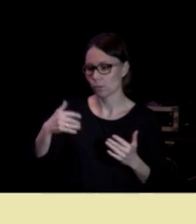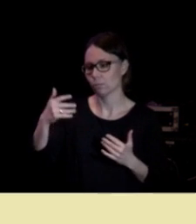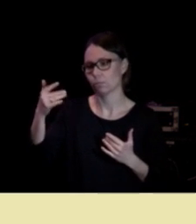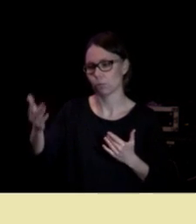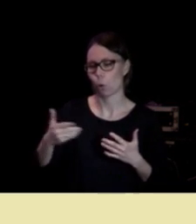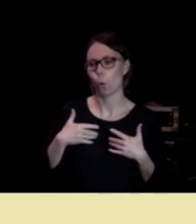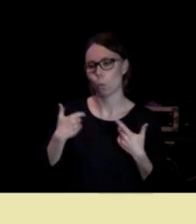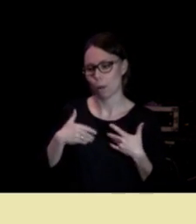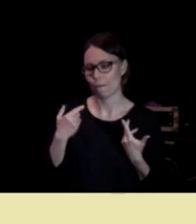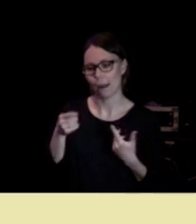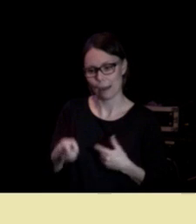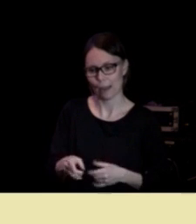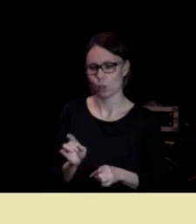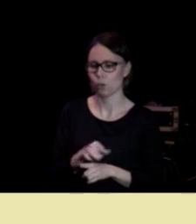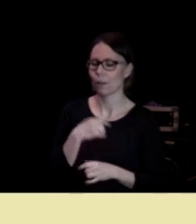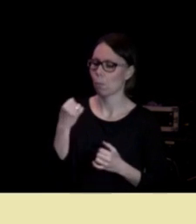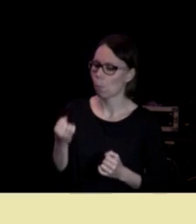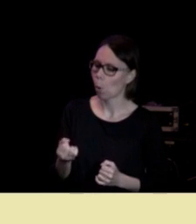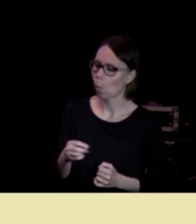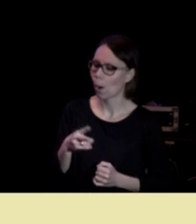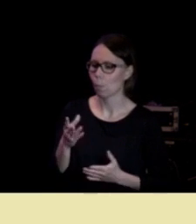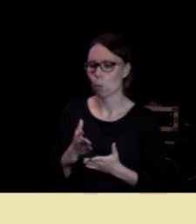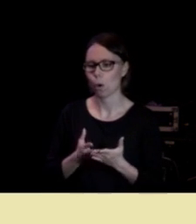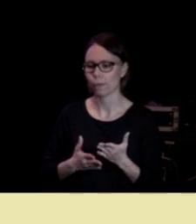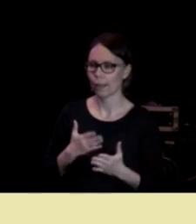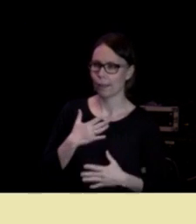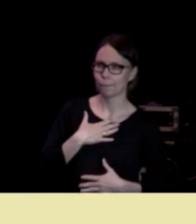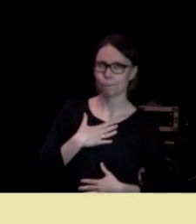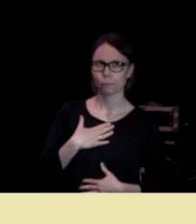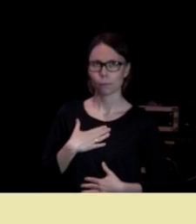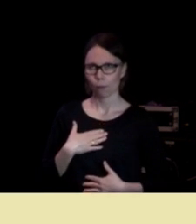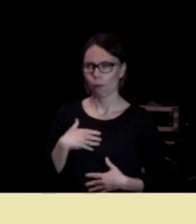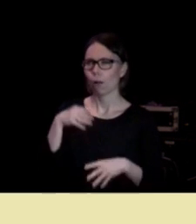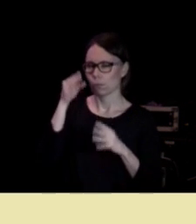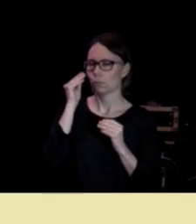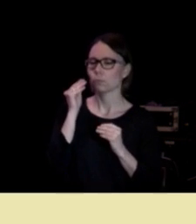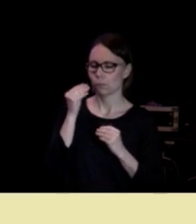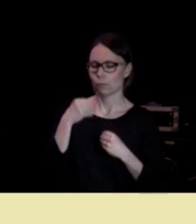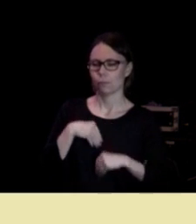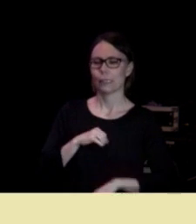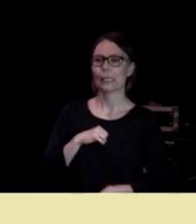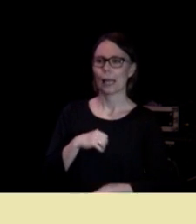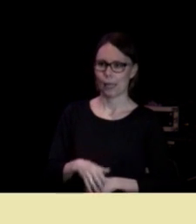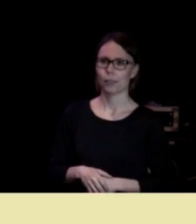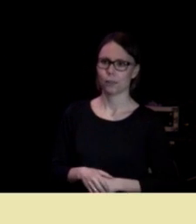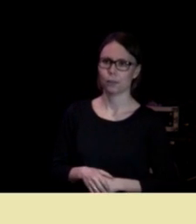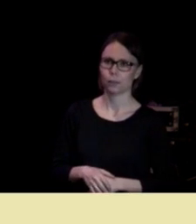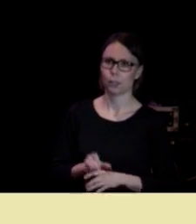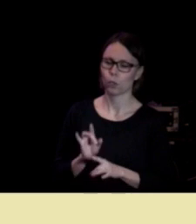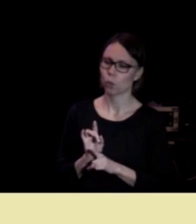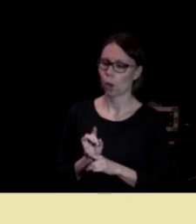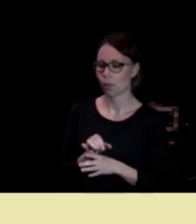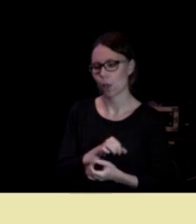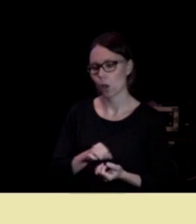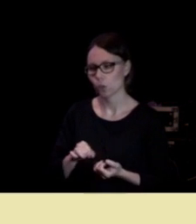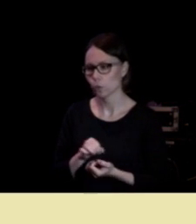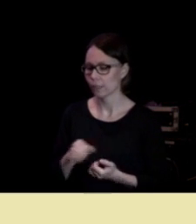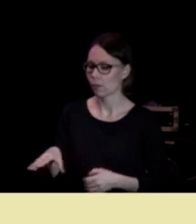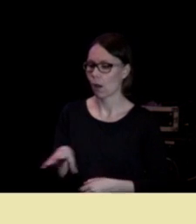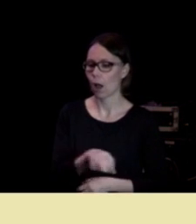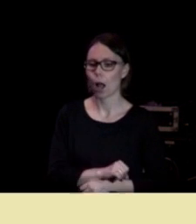dette. Så vi må på en måte kjenne litt på det og ta det inn over oss. Det er jo, så det er jo naturligvis for